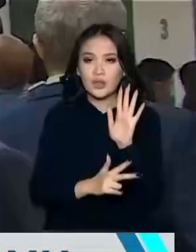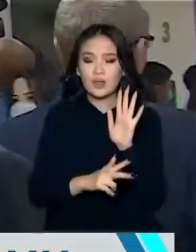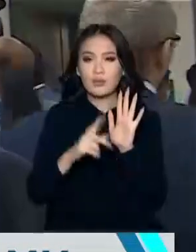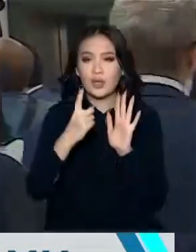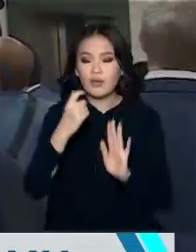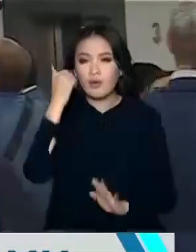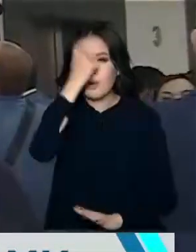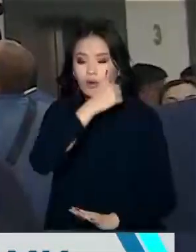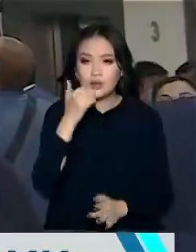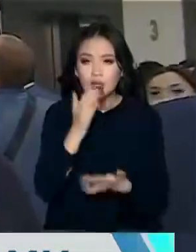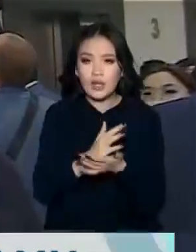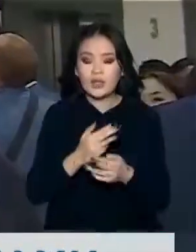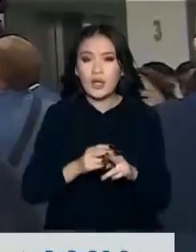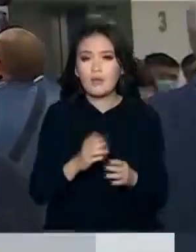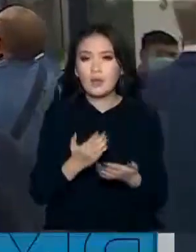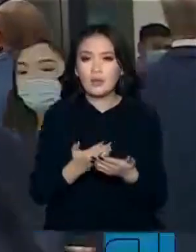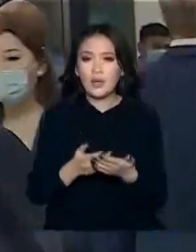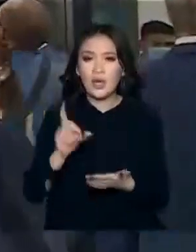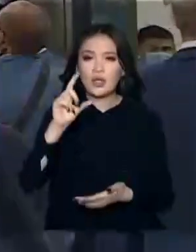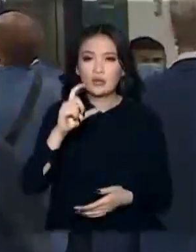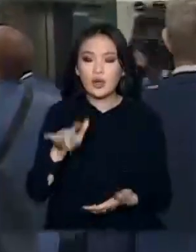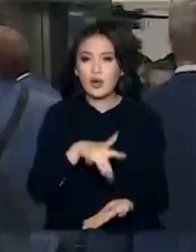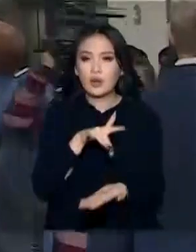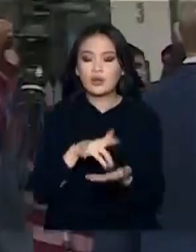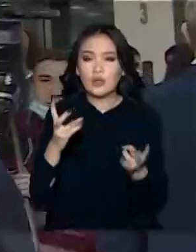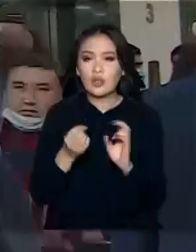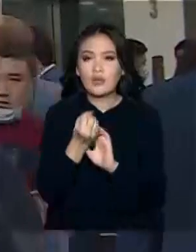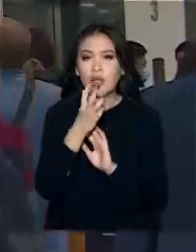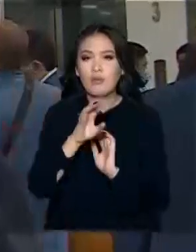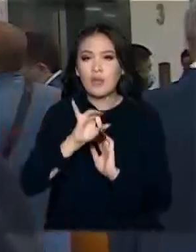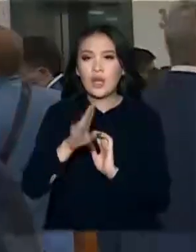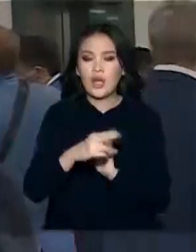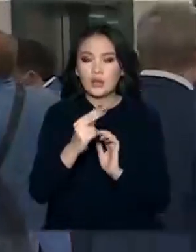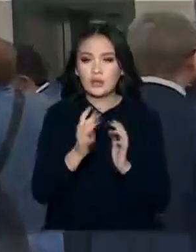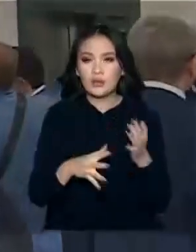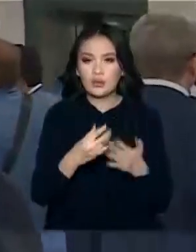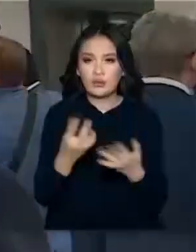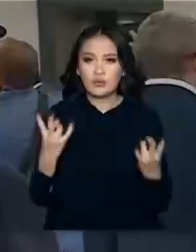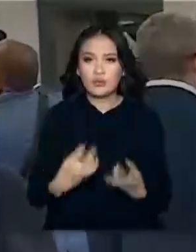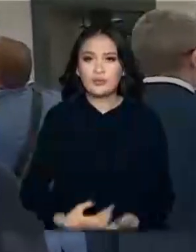81 года. Примерно на город Экибастуз необходимо 12 миллиардов тенге ежегодно.